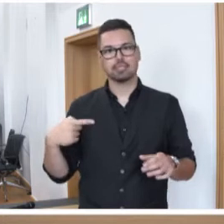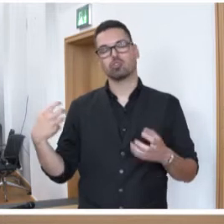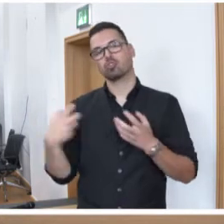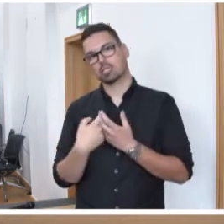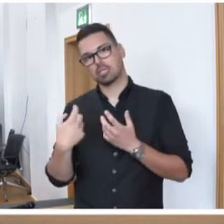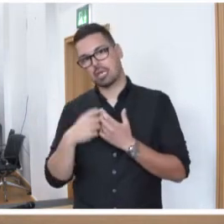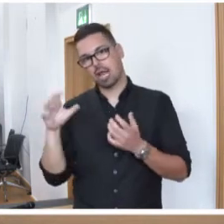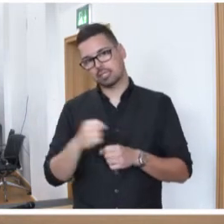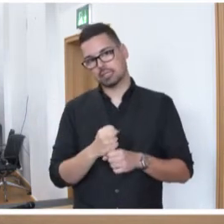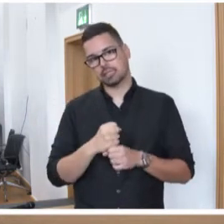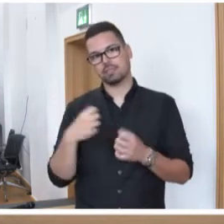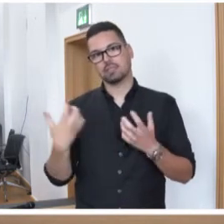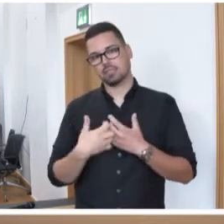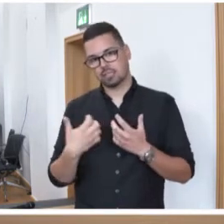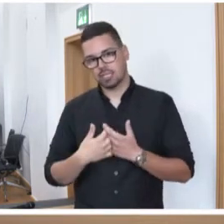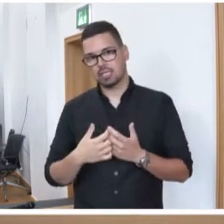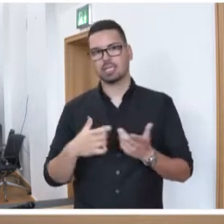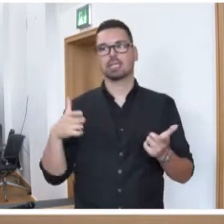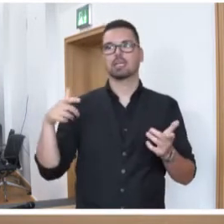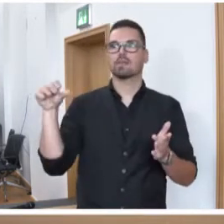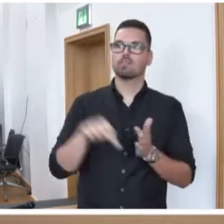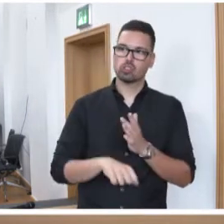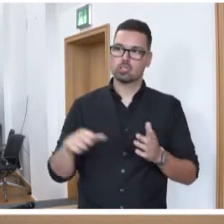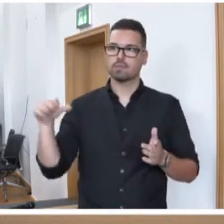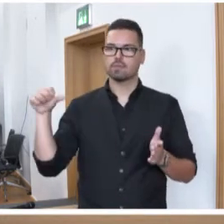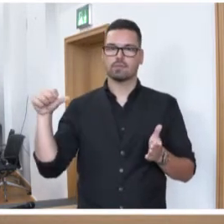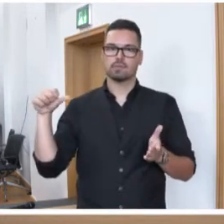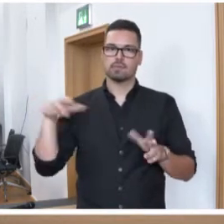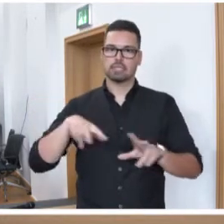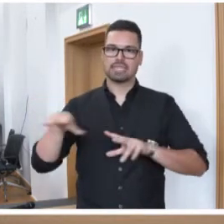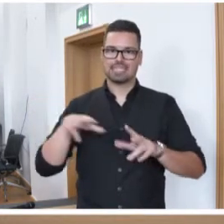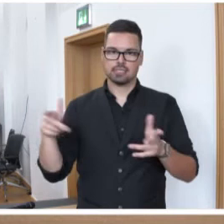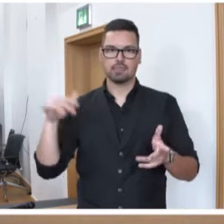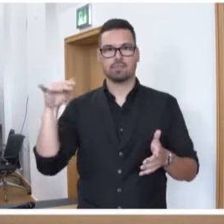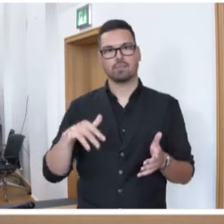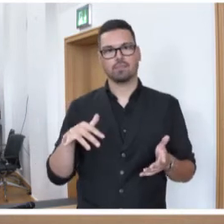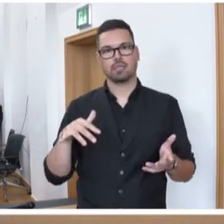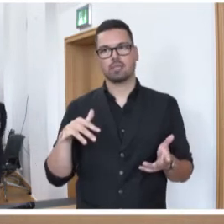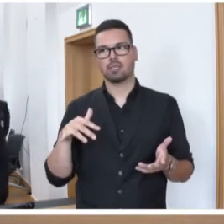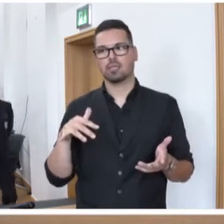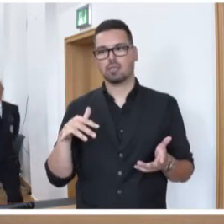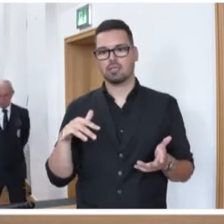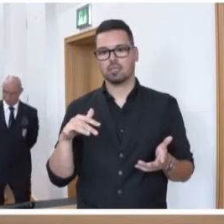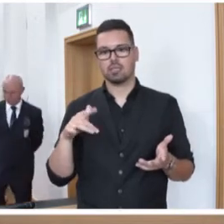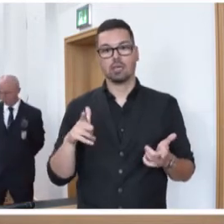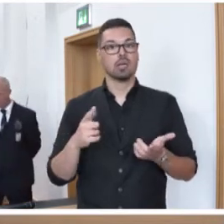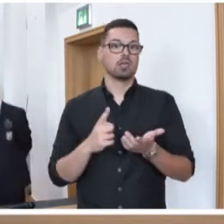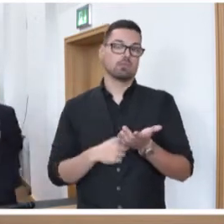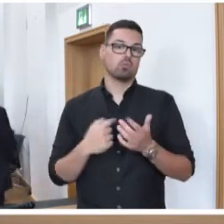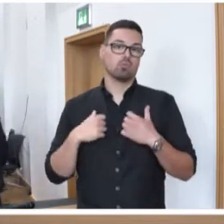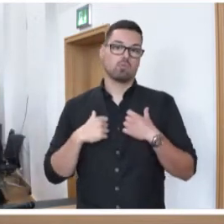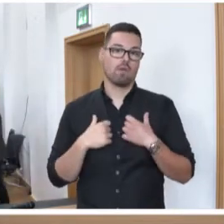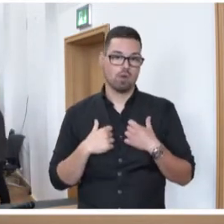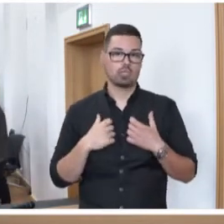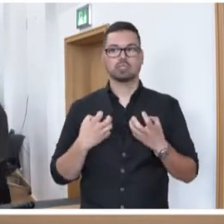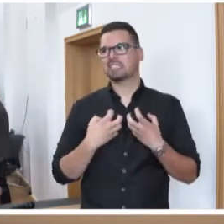Energie- und Wirtschaftskrise hinzu. Die ganze Unruhe und vermeintliche Ungewissheit kann manchen überfordern und Gefühle wie